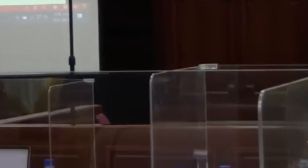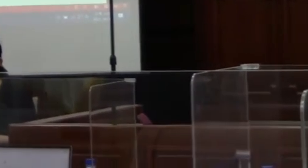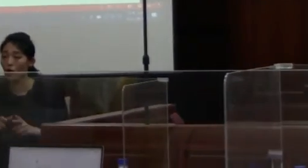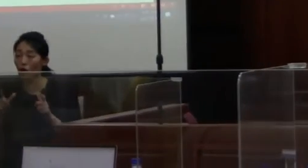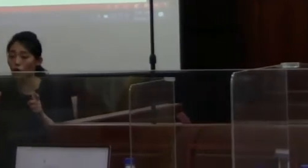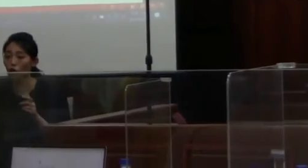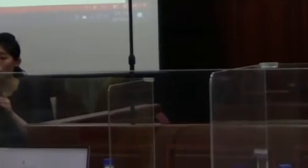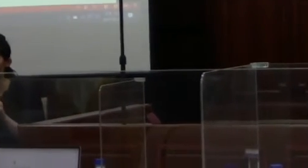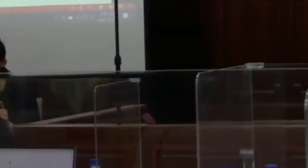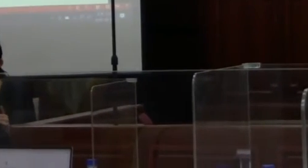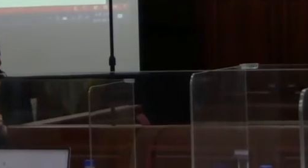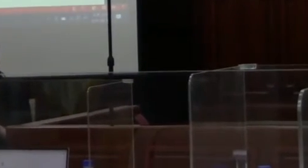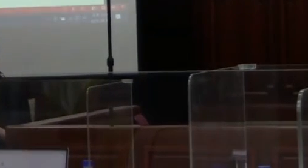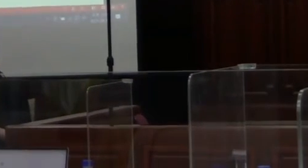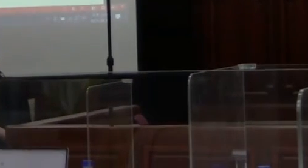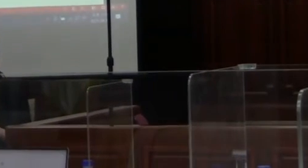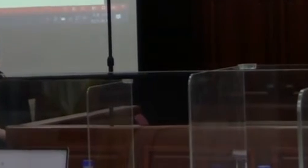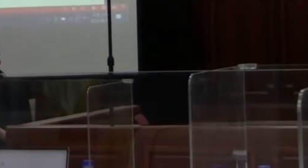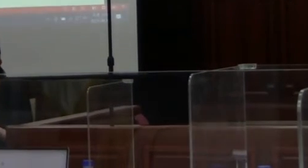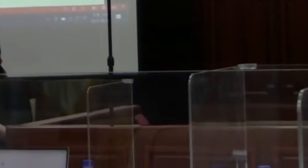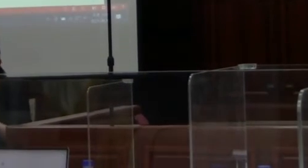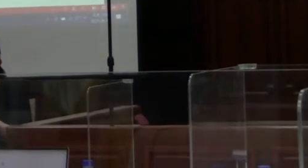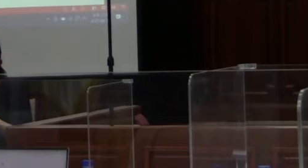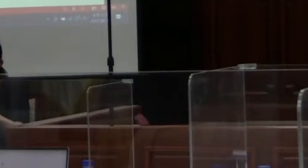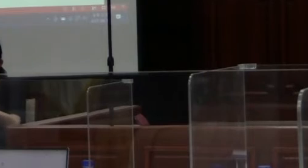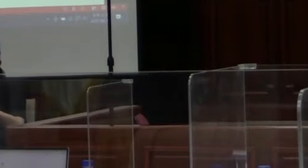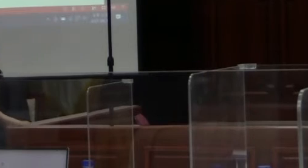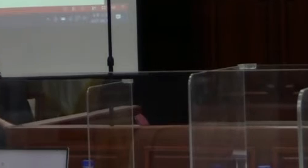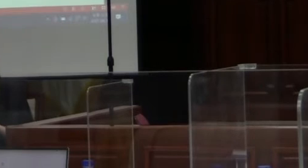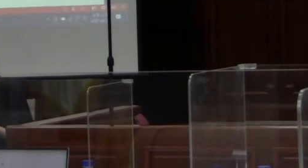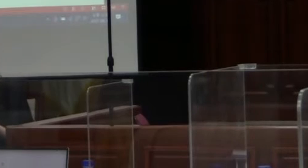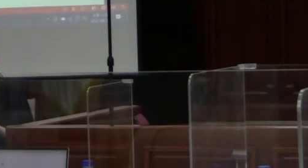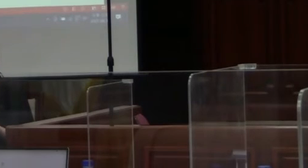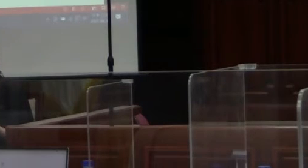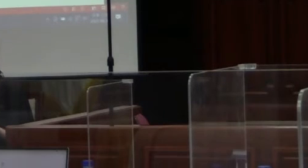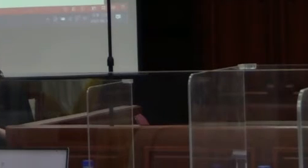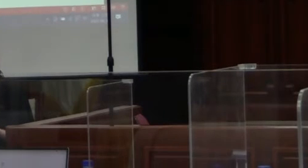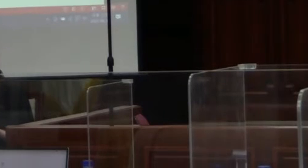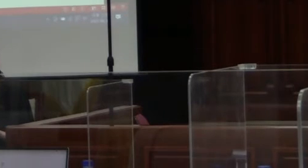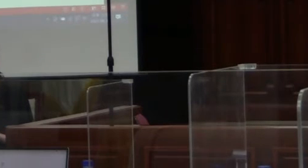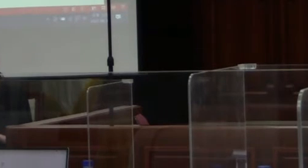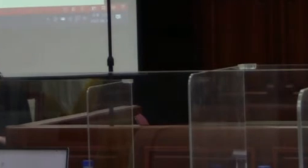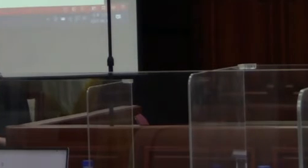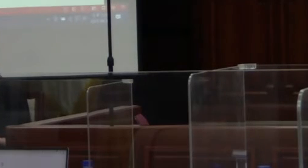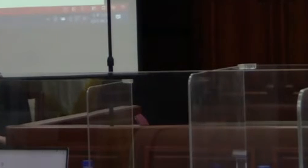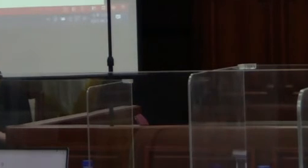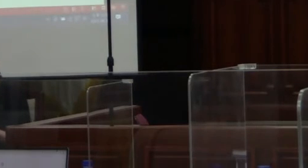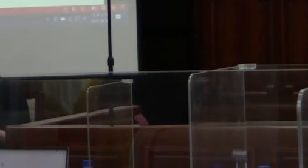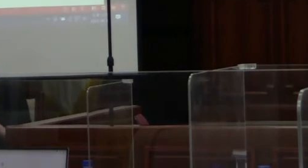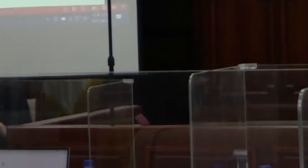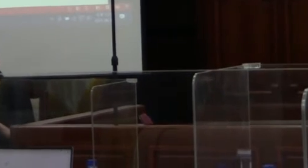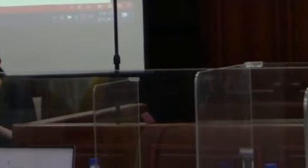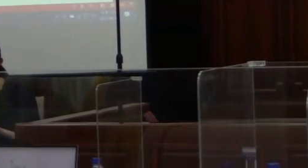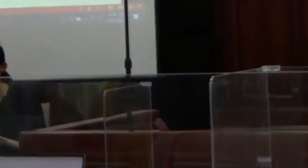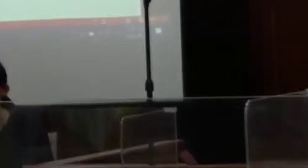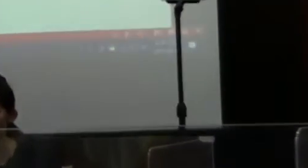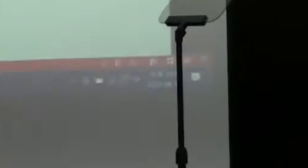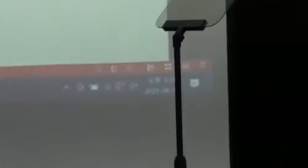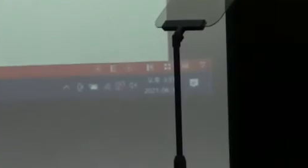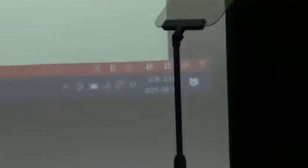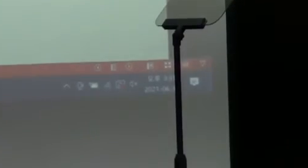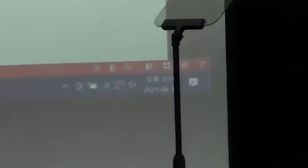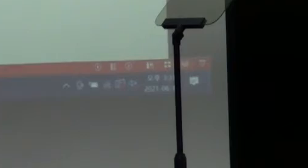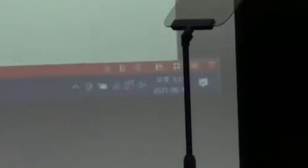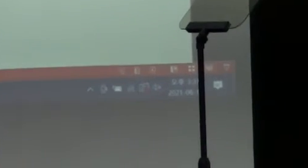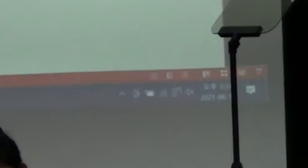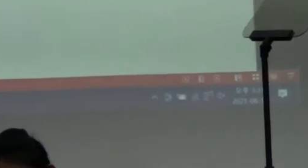주민들의 호소문이 들어왔습니다. 왜 8억 2천이라는 돈을 갖다가 더 드렸느냐 하는 이야기였어요. 그래서